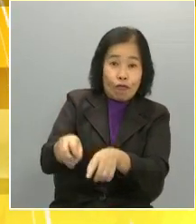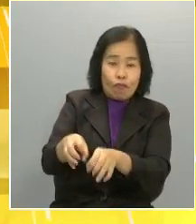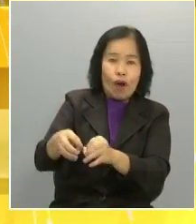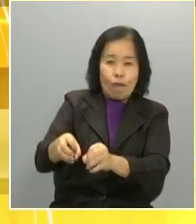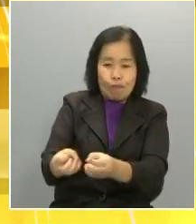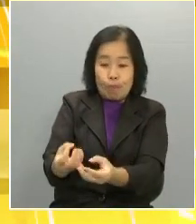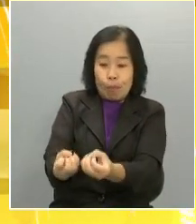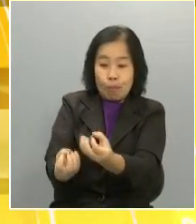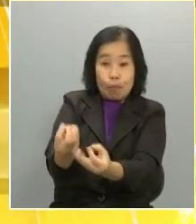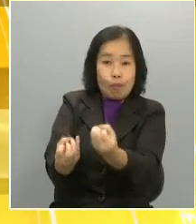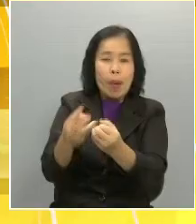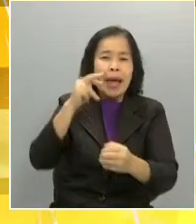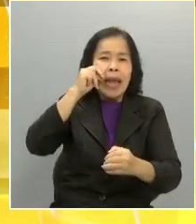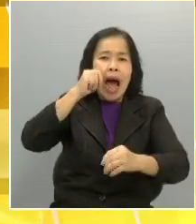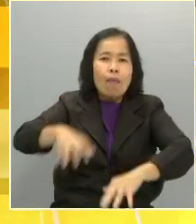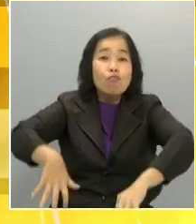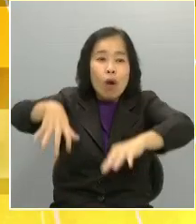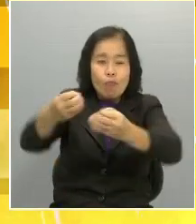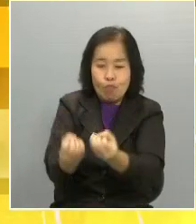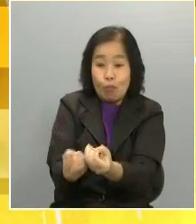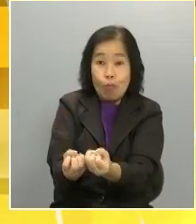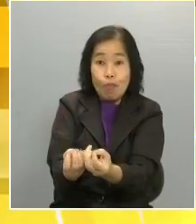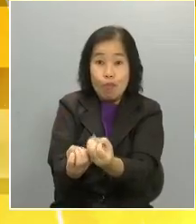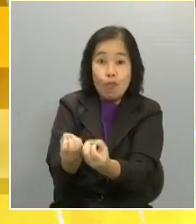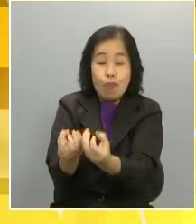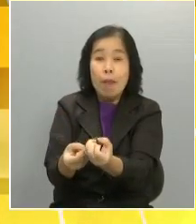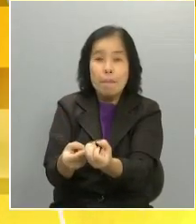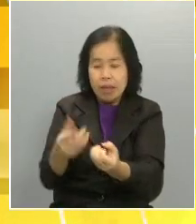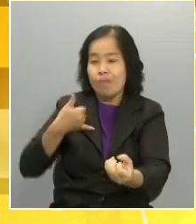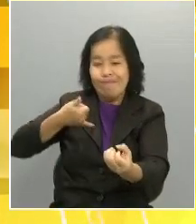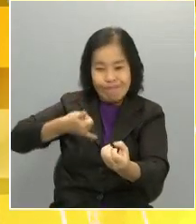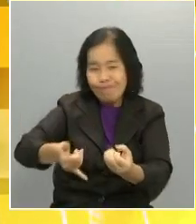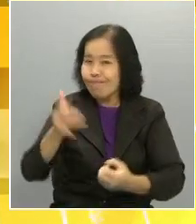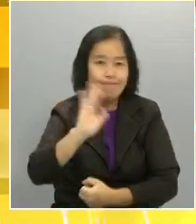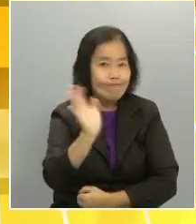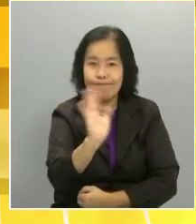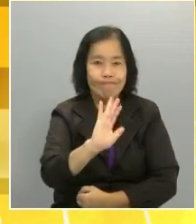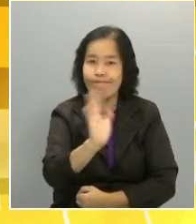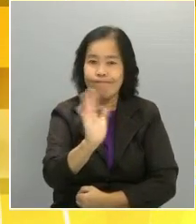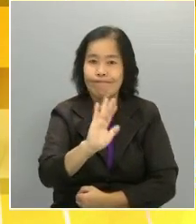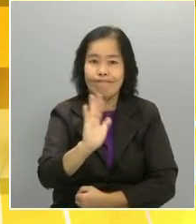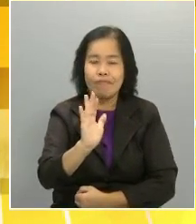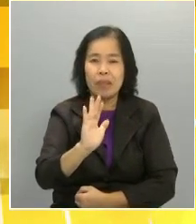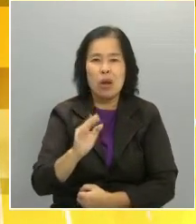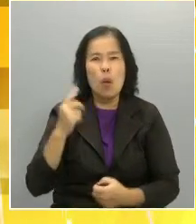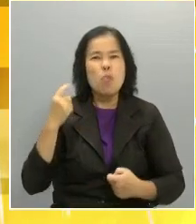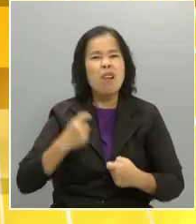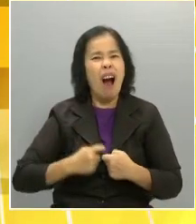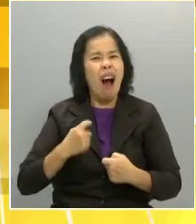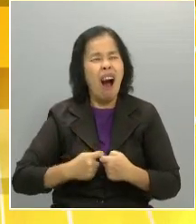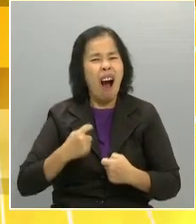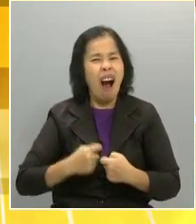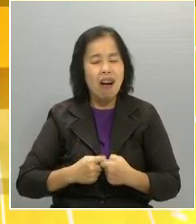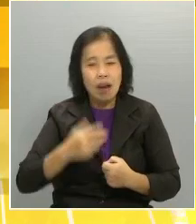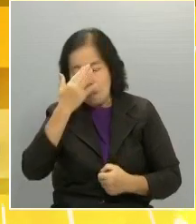องปุดออกมาให้เราลองสังเกตดูอย่าเดินเข้าไปอันนี้ยากยากนะพี่หมวยเพราะเราเดินตามท่อเ